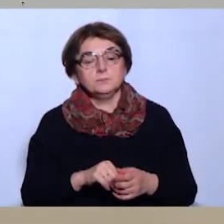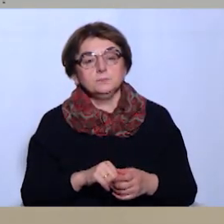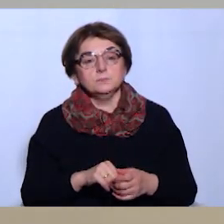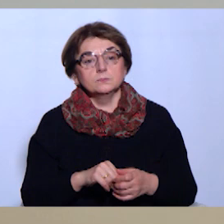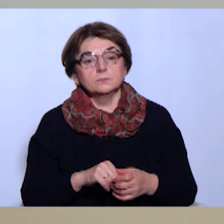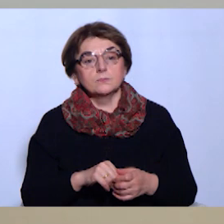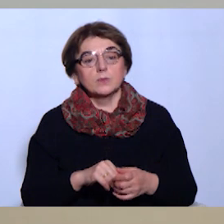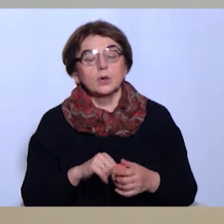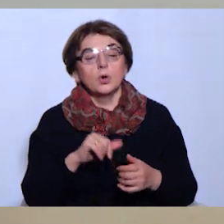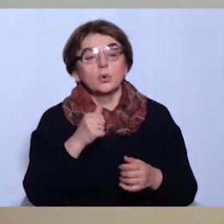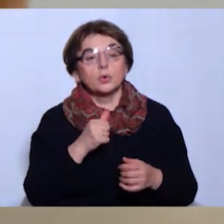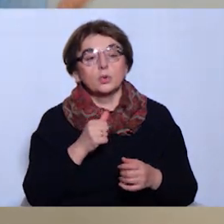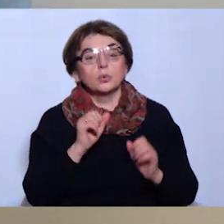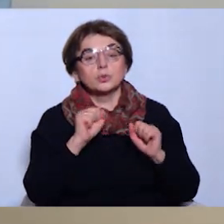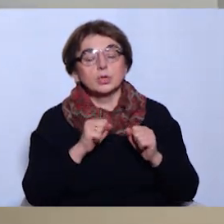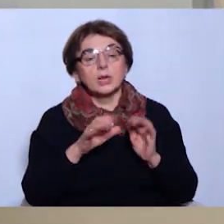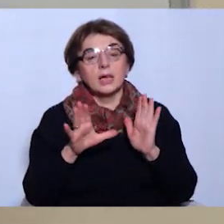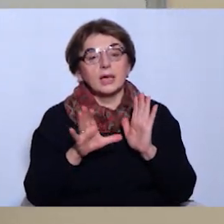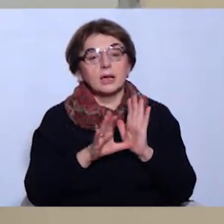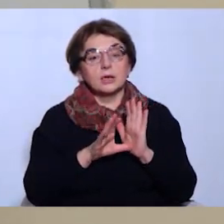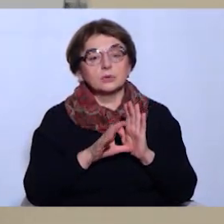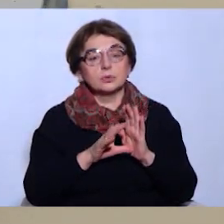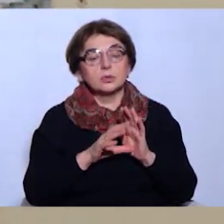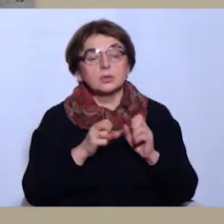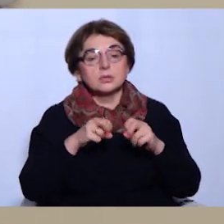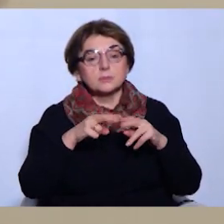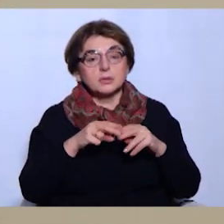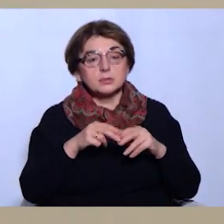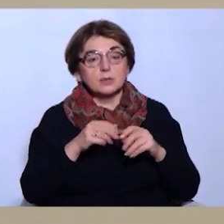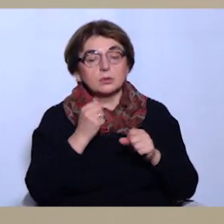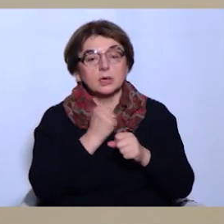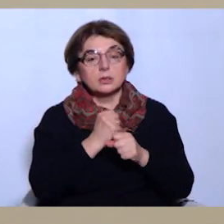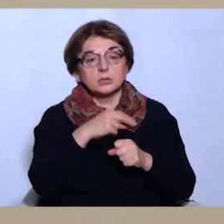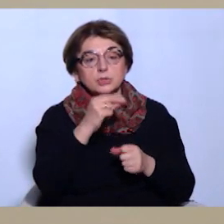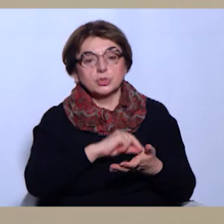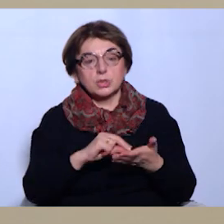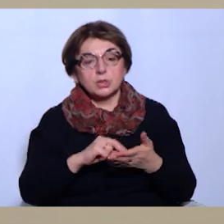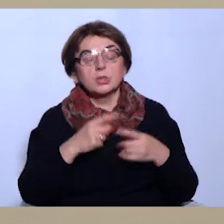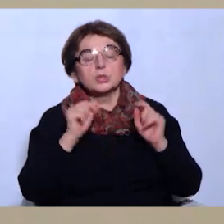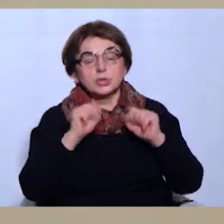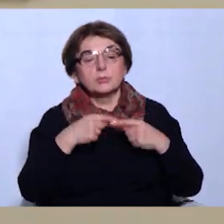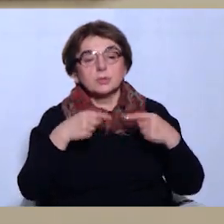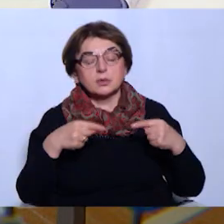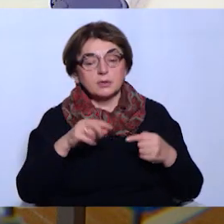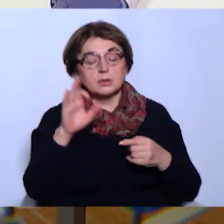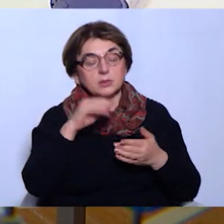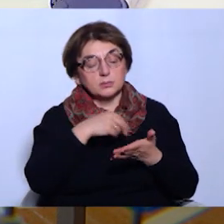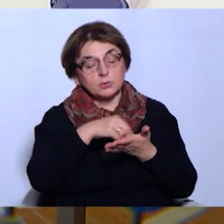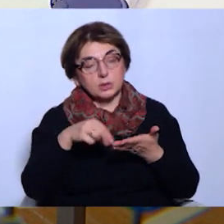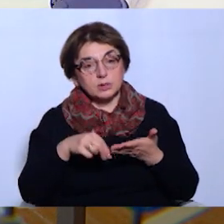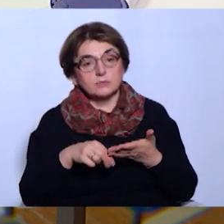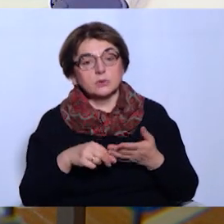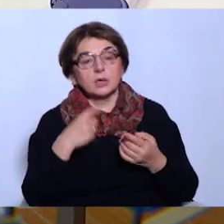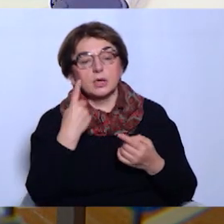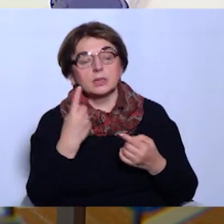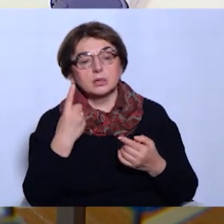როგორ შეიძლება მისი ელექტრონული კონფიგურაციის ჩაწერა? ეს შეიძლება იყოს სხვადასხვა ფორმულების საშუალებით გამოსახული. ერთ-ერთი